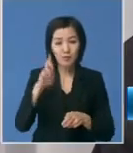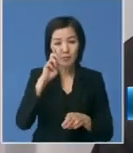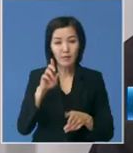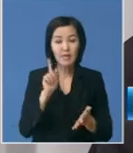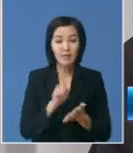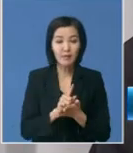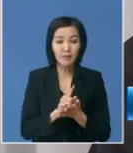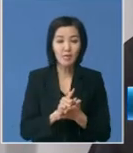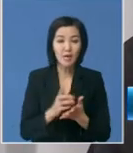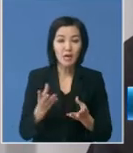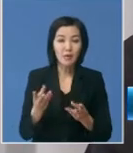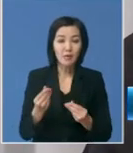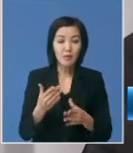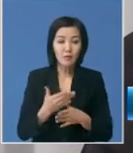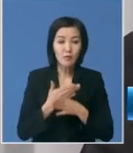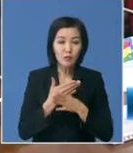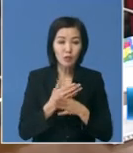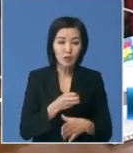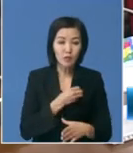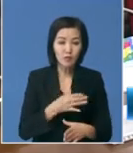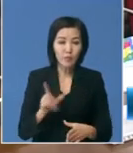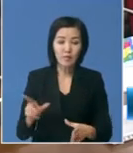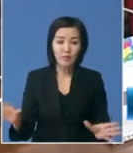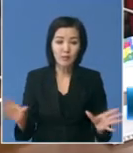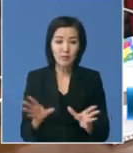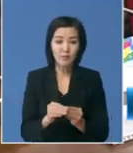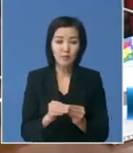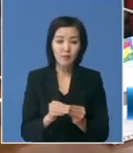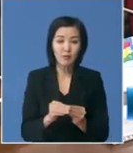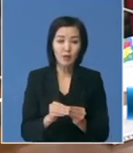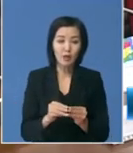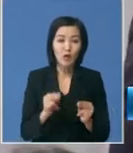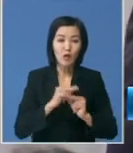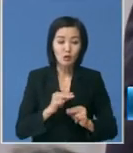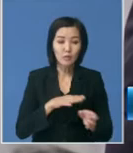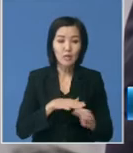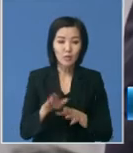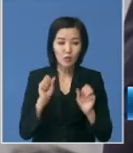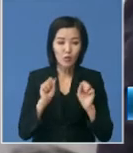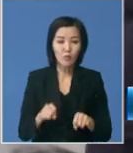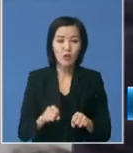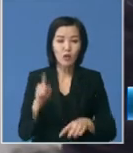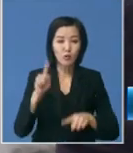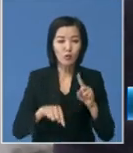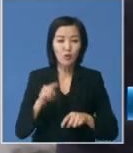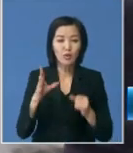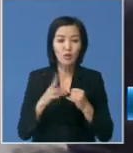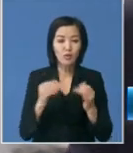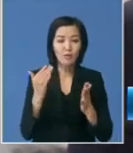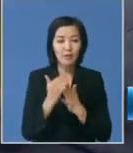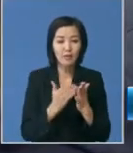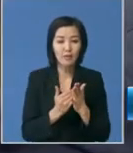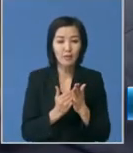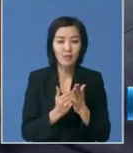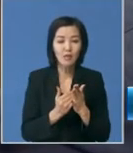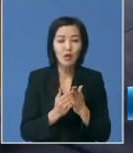Дегенімен демеушілерді тауып, жомаршандар көмегіменде біраз шаруаны атқаруға болар еді. Туған жер бағдарламасы сол үшін бастау алған. Бірақ